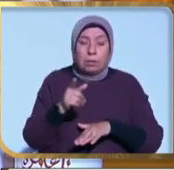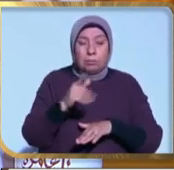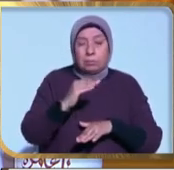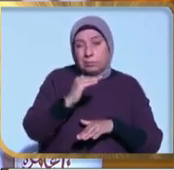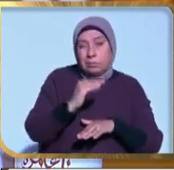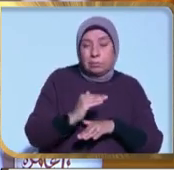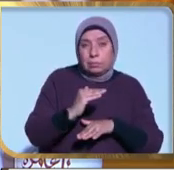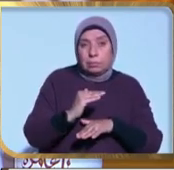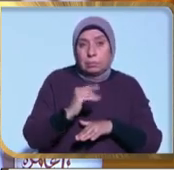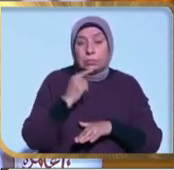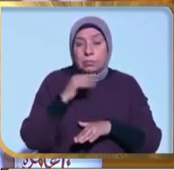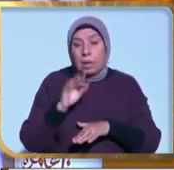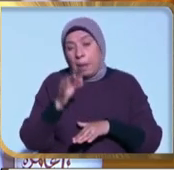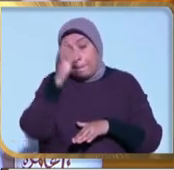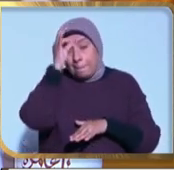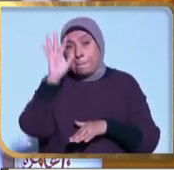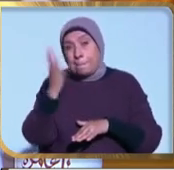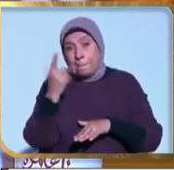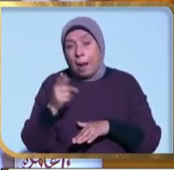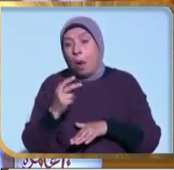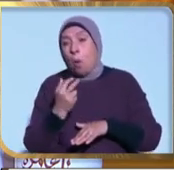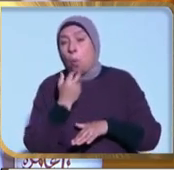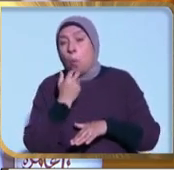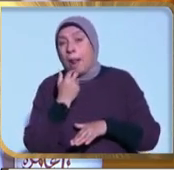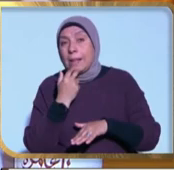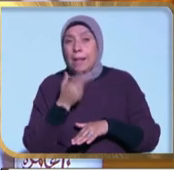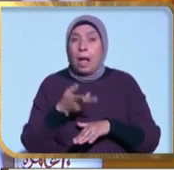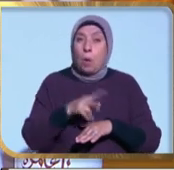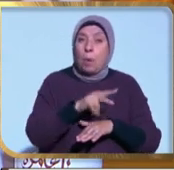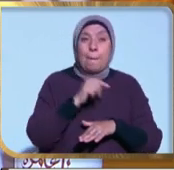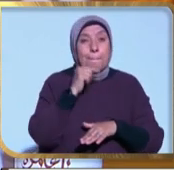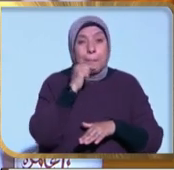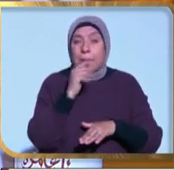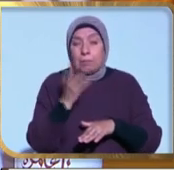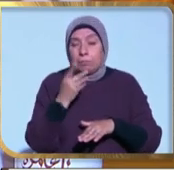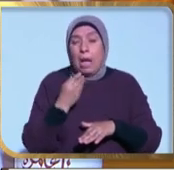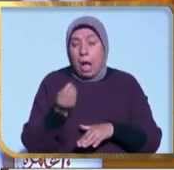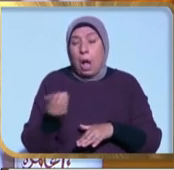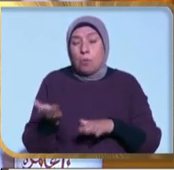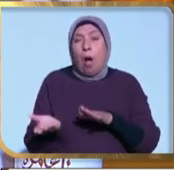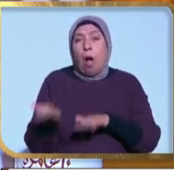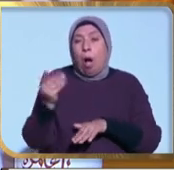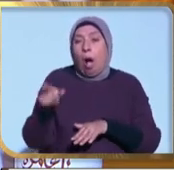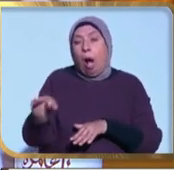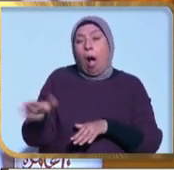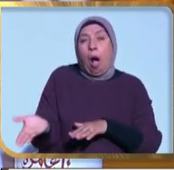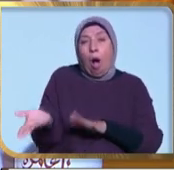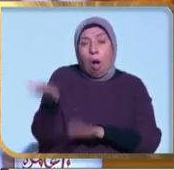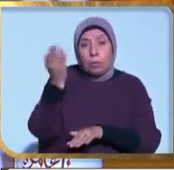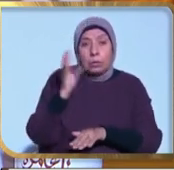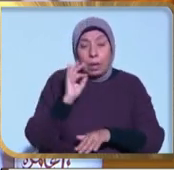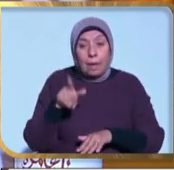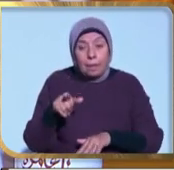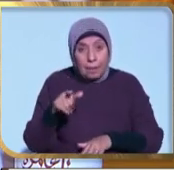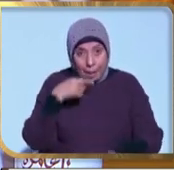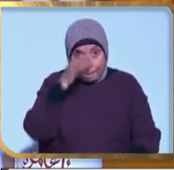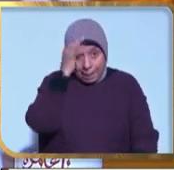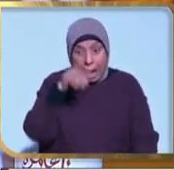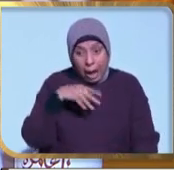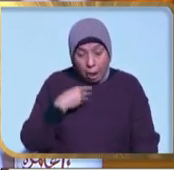لو عندي ذكور واناث شوف النبي يقول ولو كنت مؤثرا احدا لاثرتك على